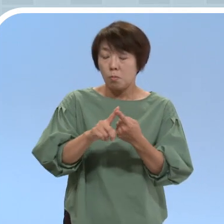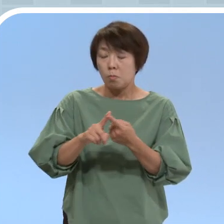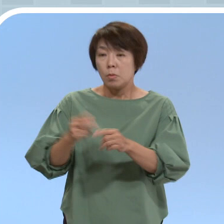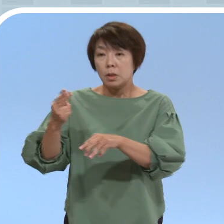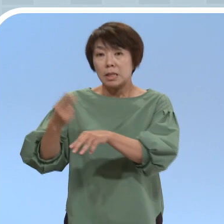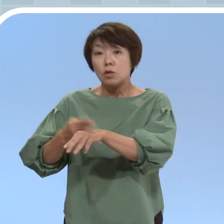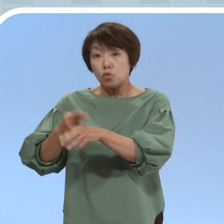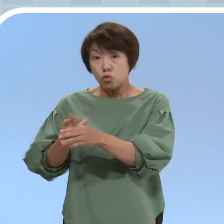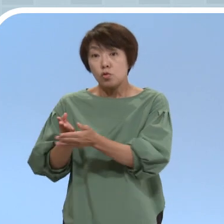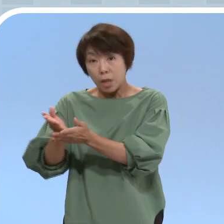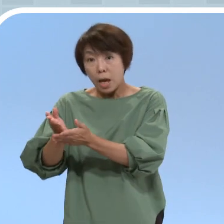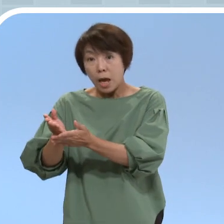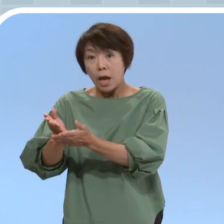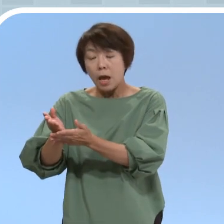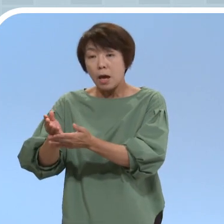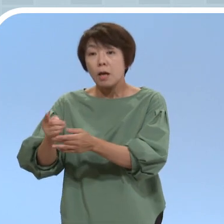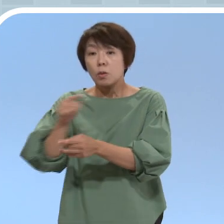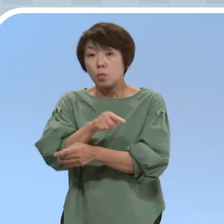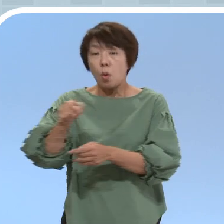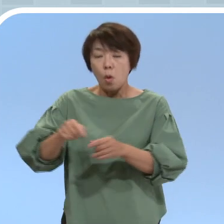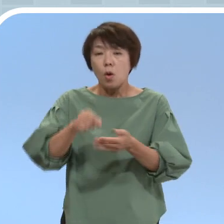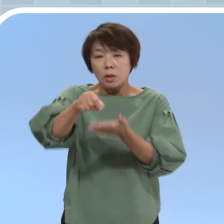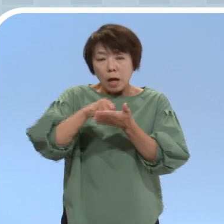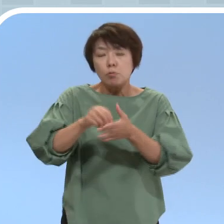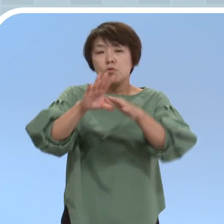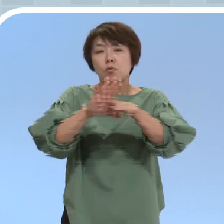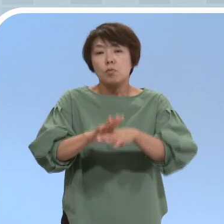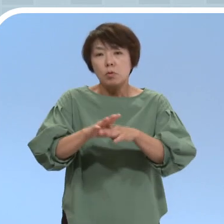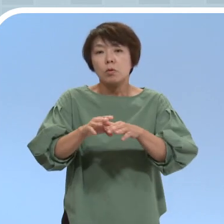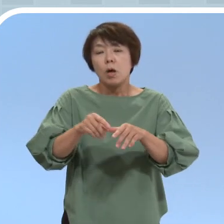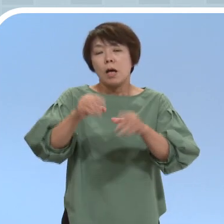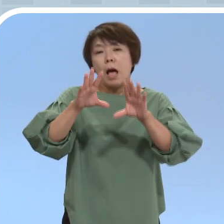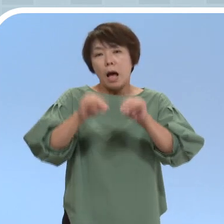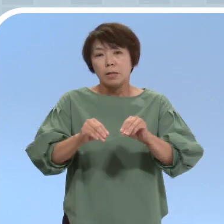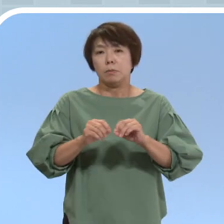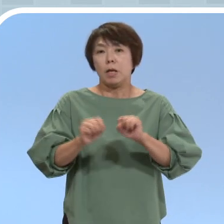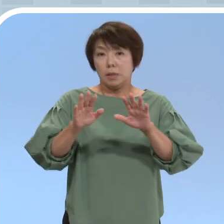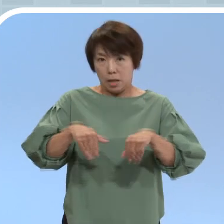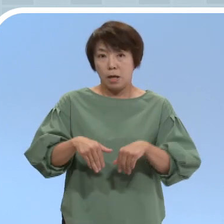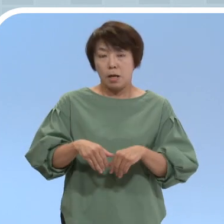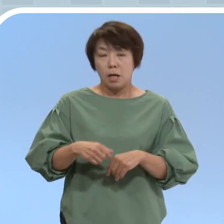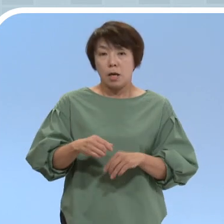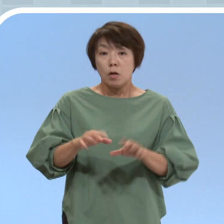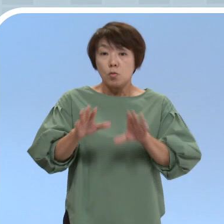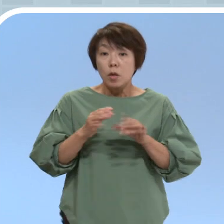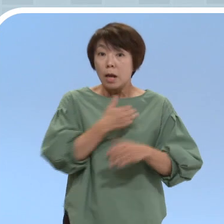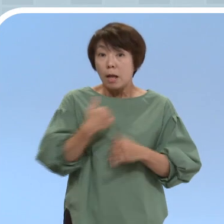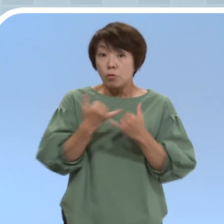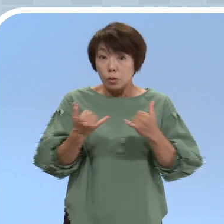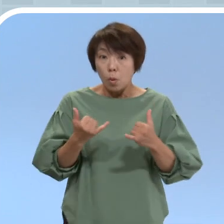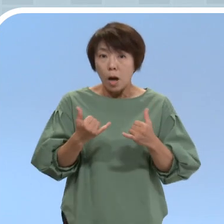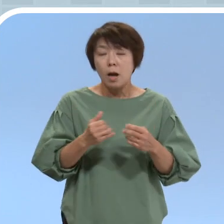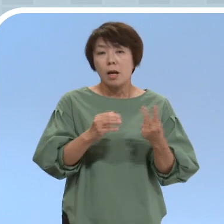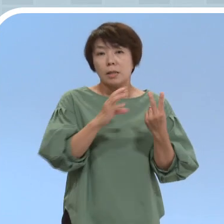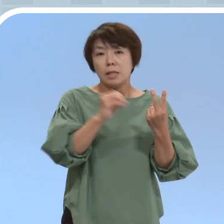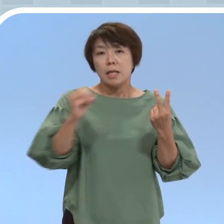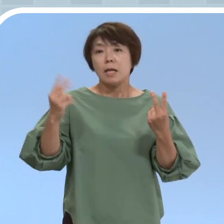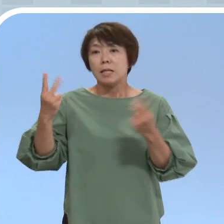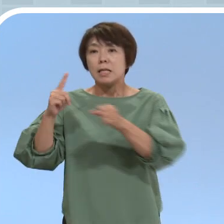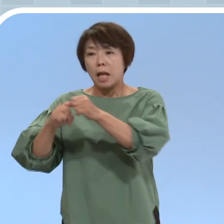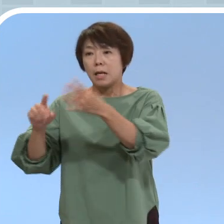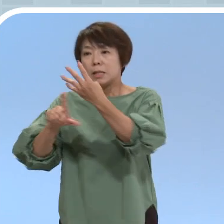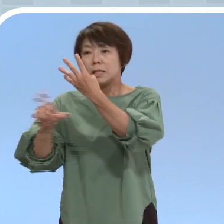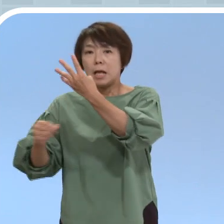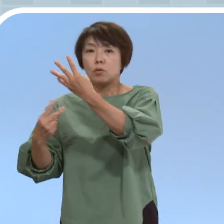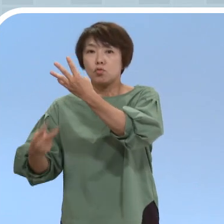験と技術系職種の論文試験を廃止しました。受験資格は2002年4月2日